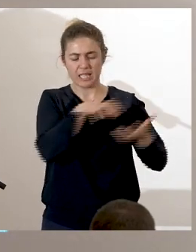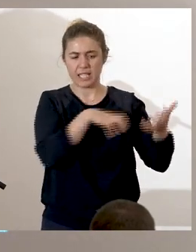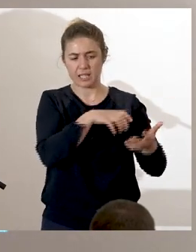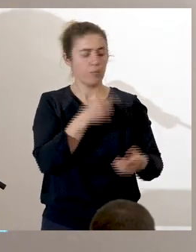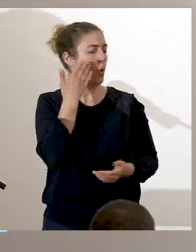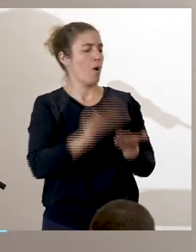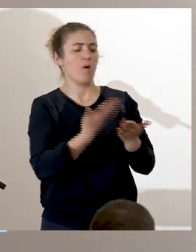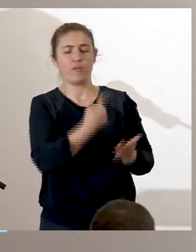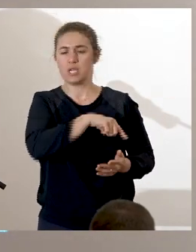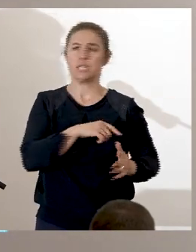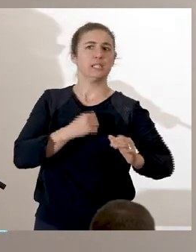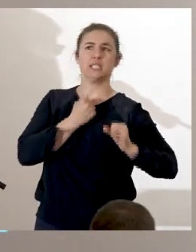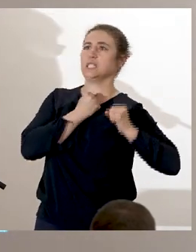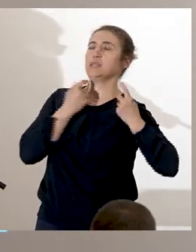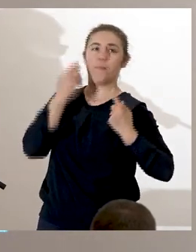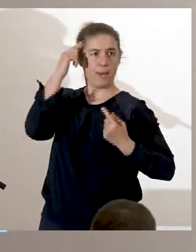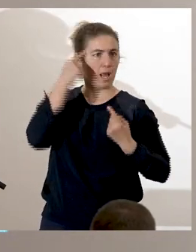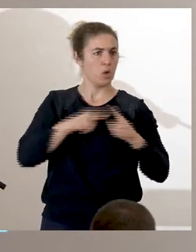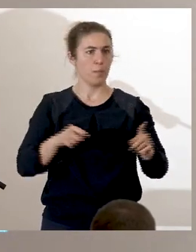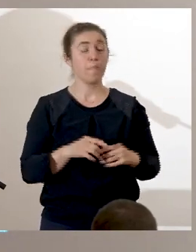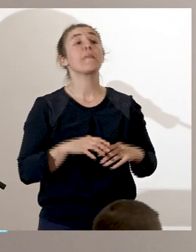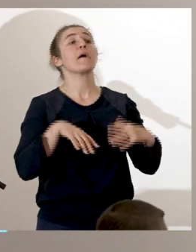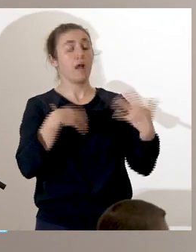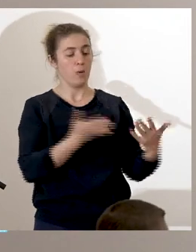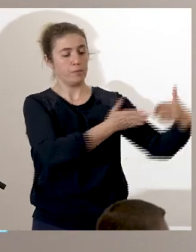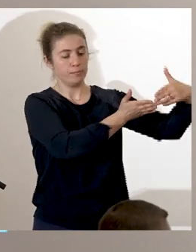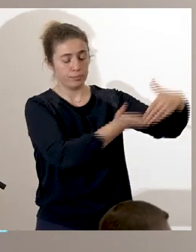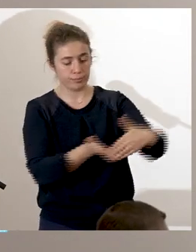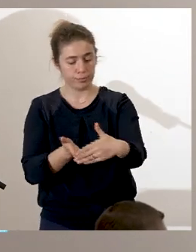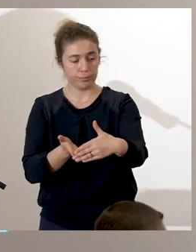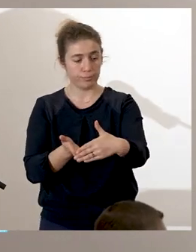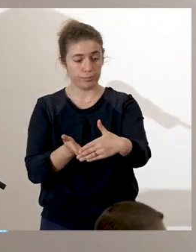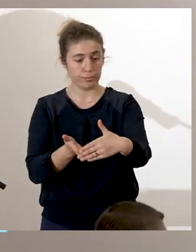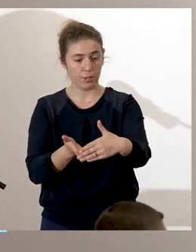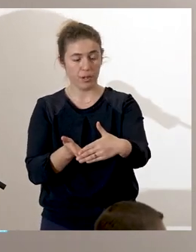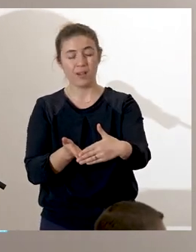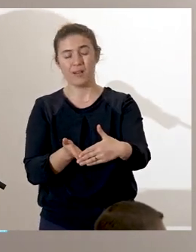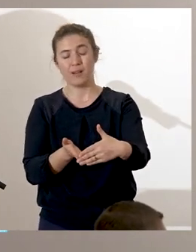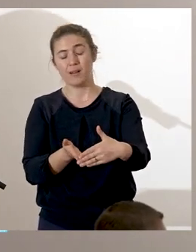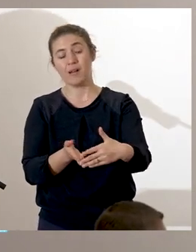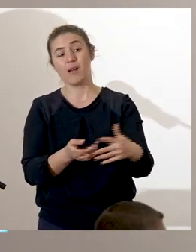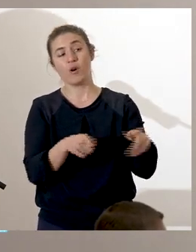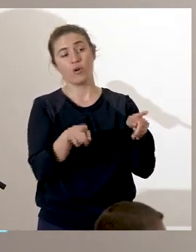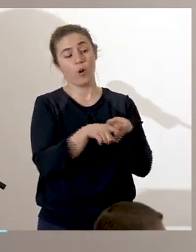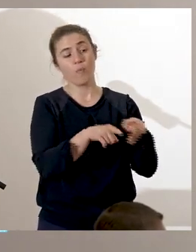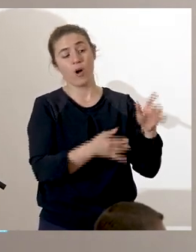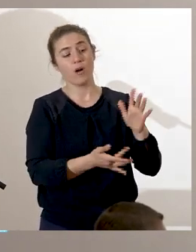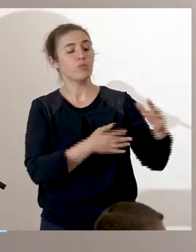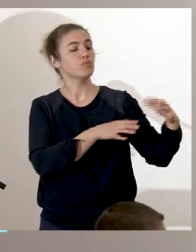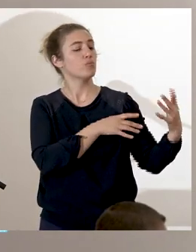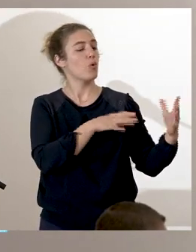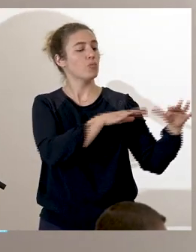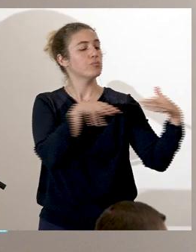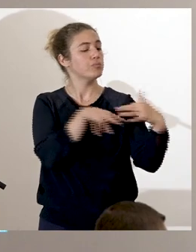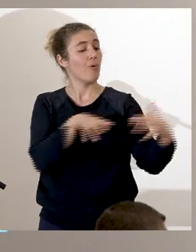que le recrutement et le transport des immigrants africains s'assimilent plus à des opérations de traite qu'aux coulis trade indiens. Le